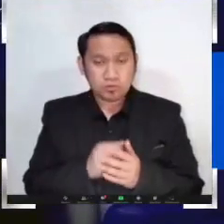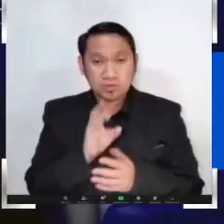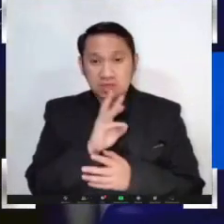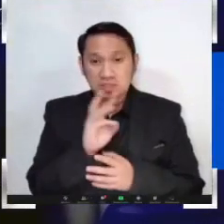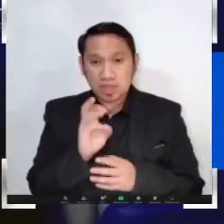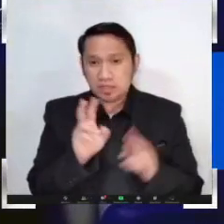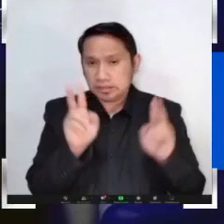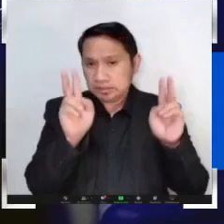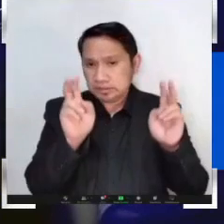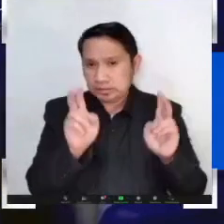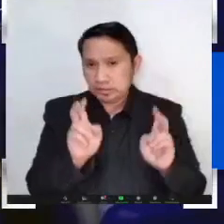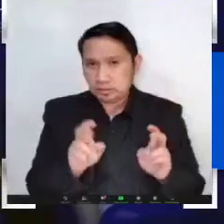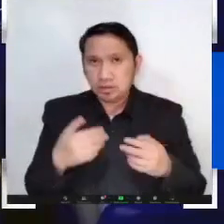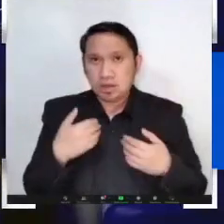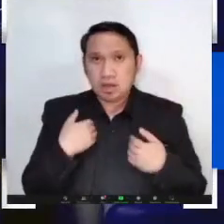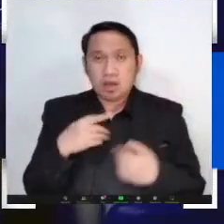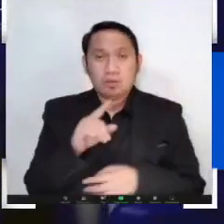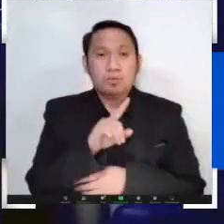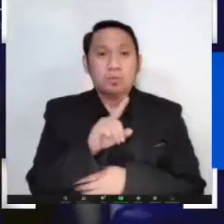almost